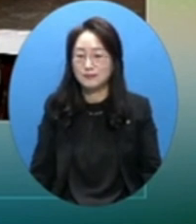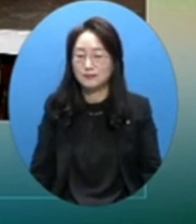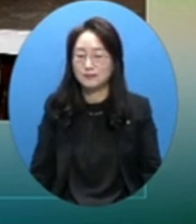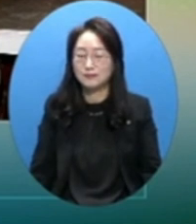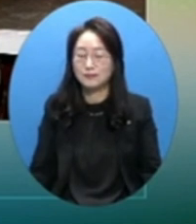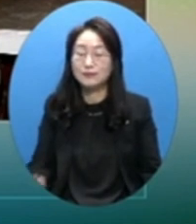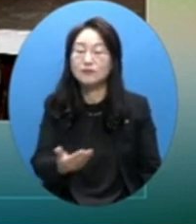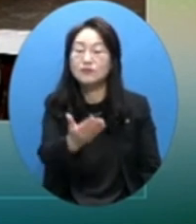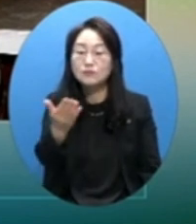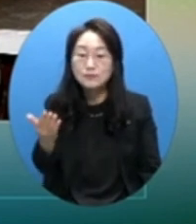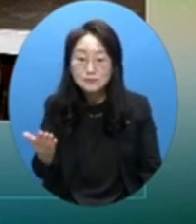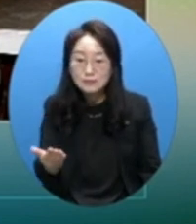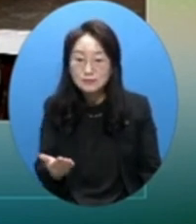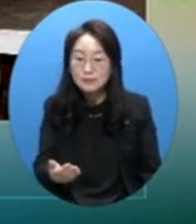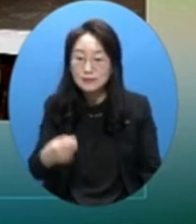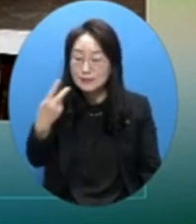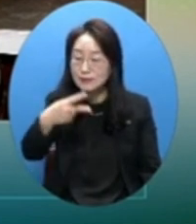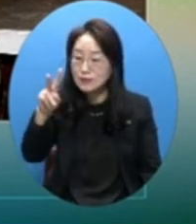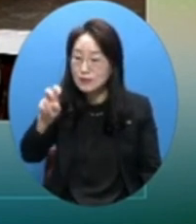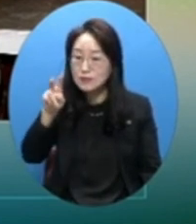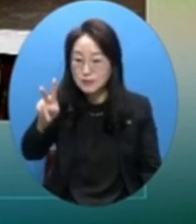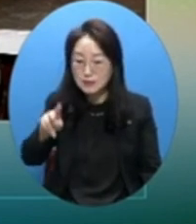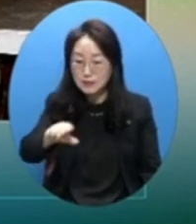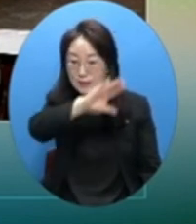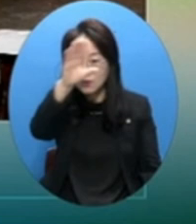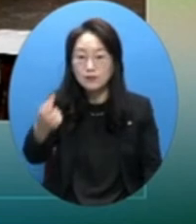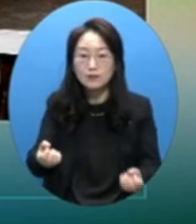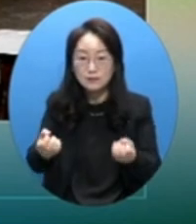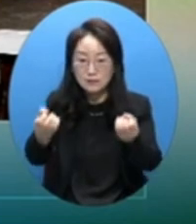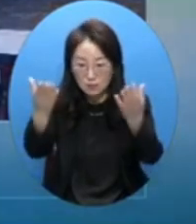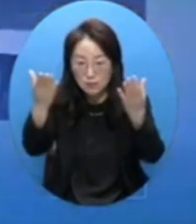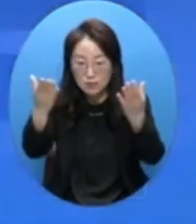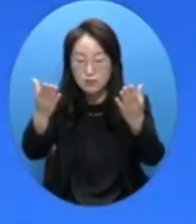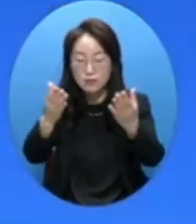여러분 2022년 성탄절에